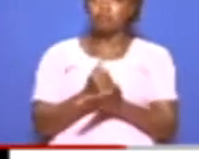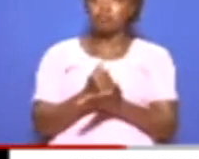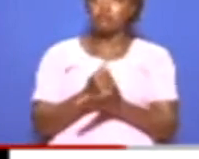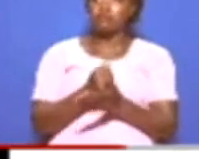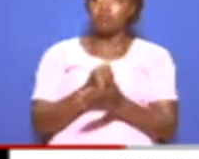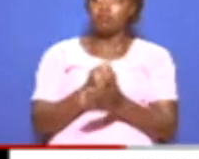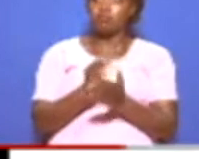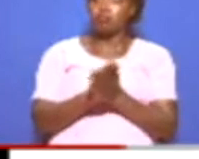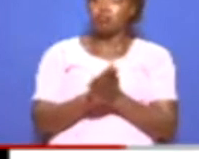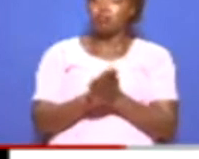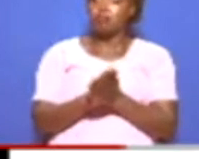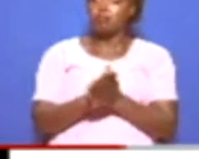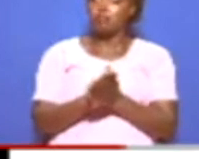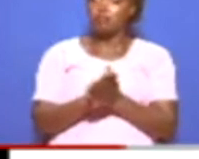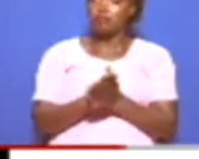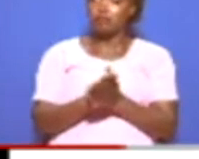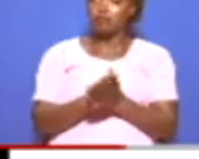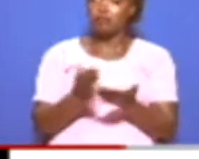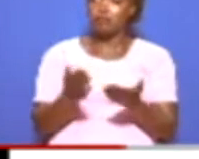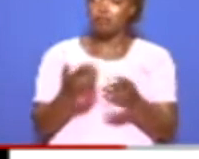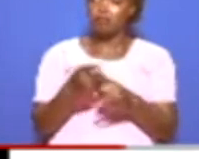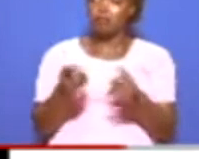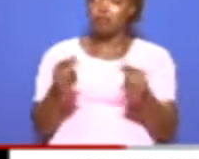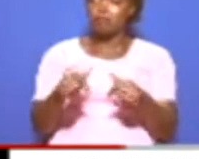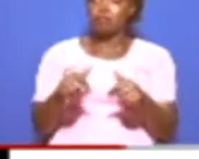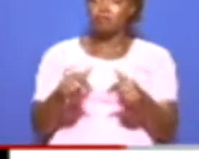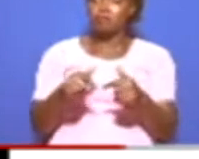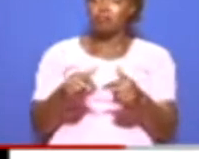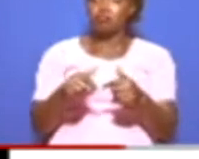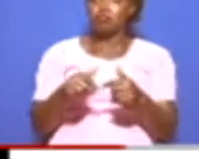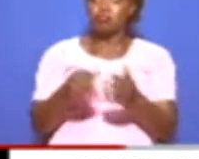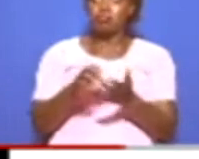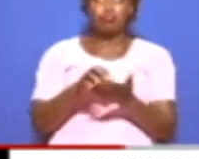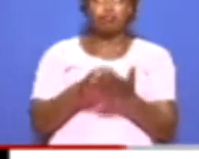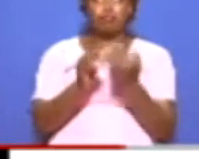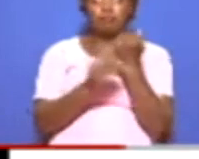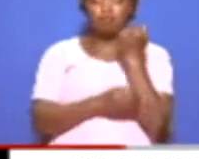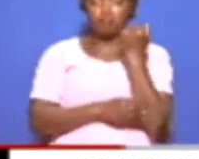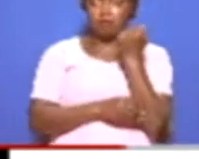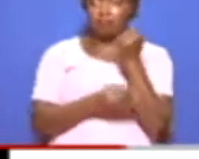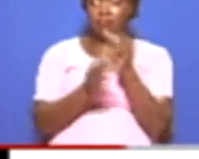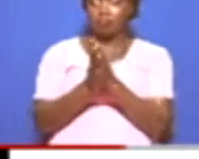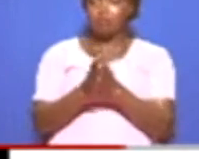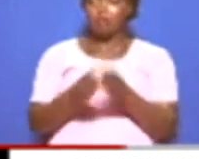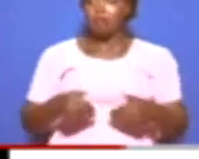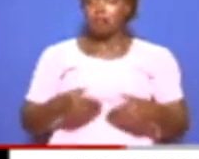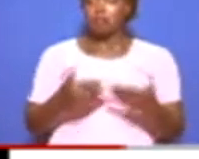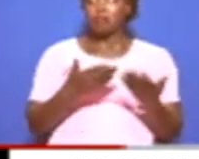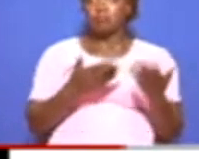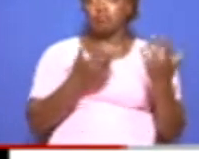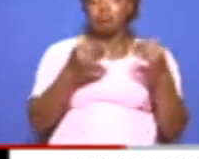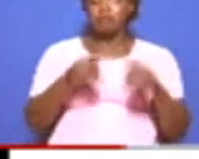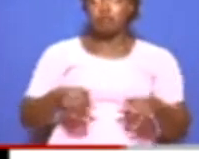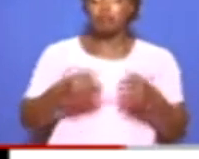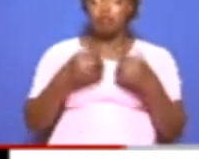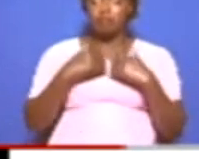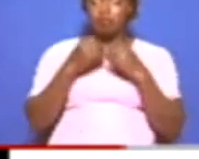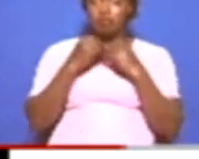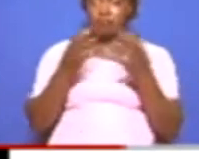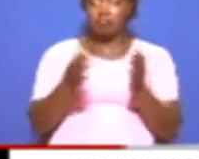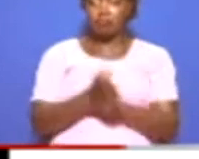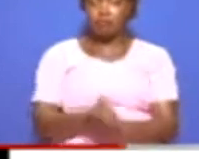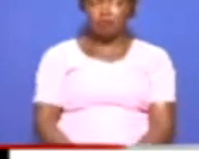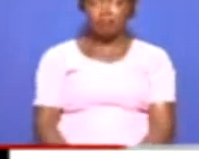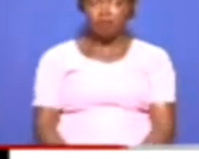kupata kitega uchumi, lakini leo hali ni duni zaidi na vijana wale hawana matumaini ya maisha. Abdi,